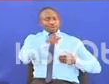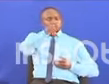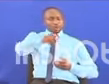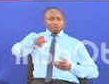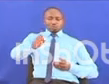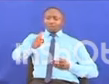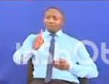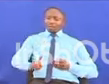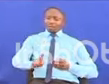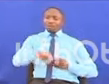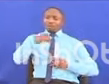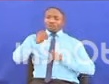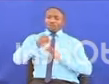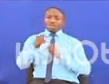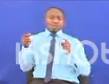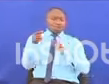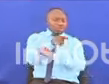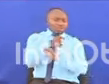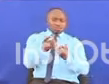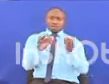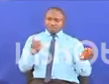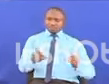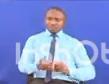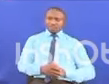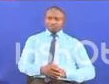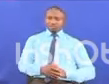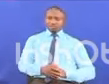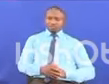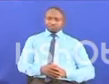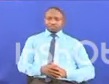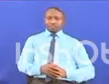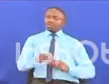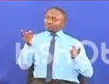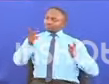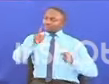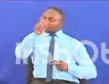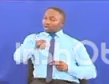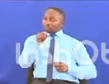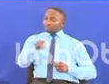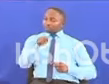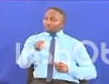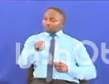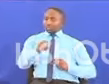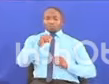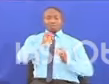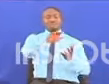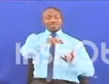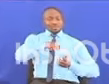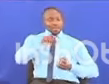ambao hawako tayari kufanya kazi ya kuwatumikia Watanzania? Na isitoshe, Watanzania hao ambao wanafanya